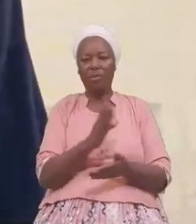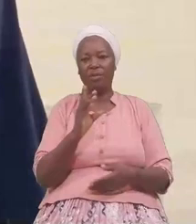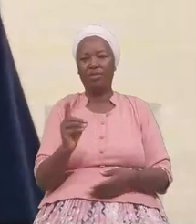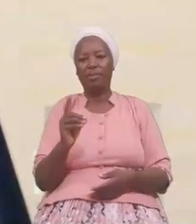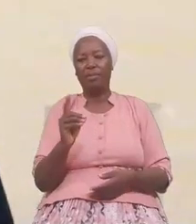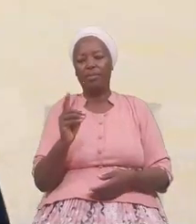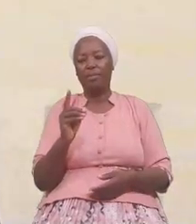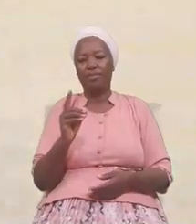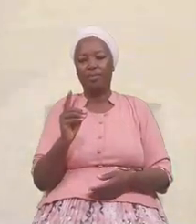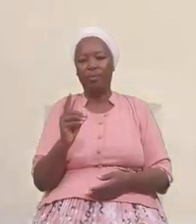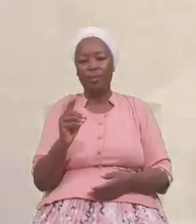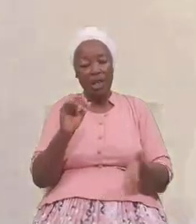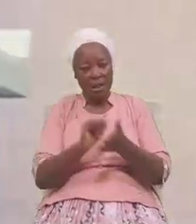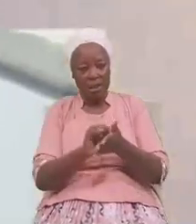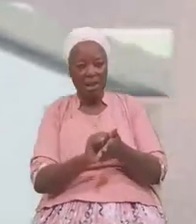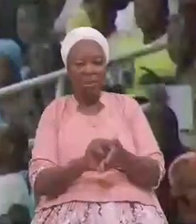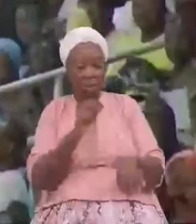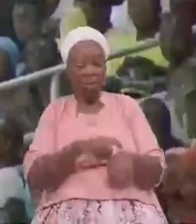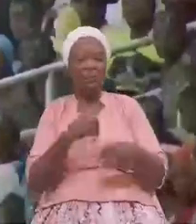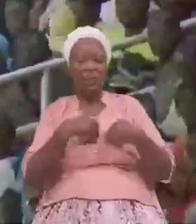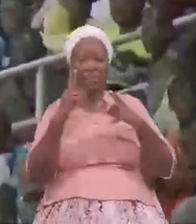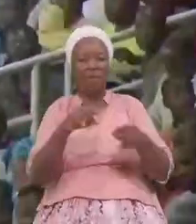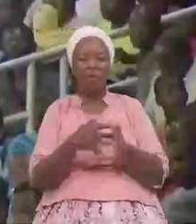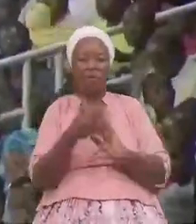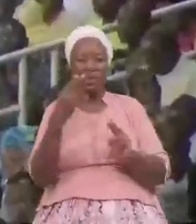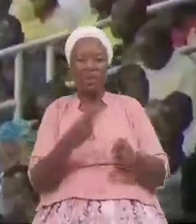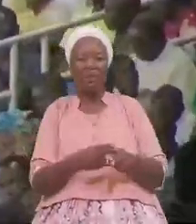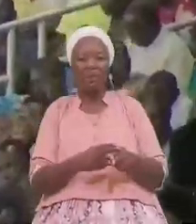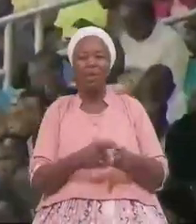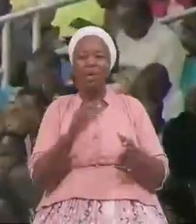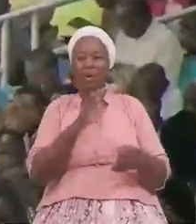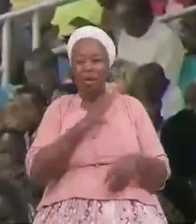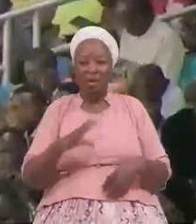Ce moment est venu. Christ est venu.